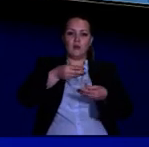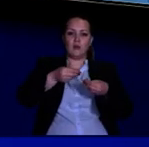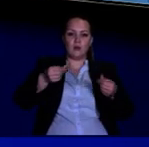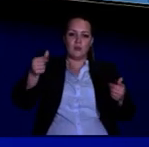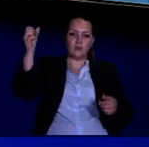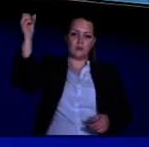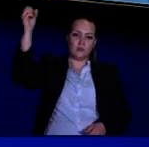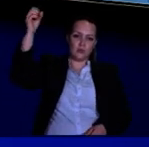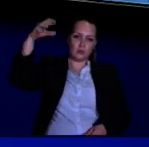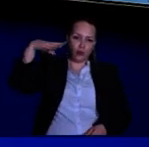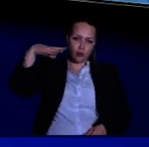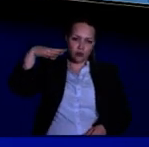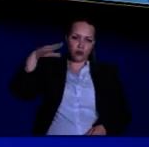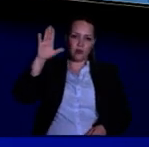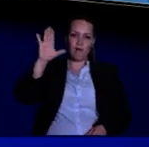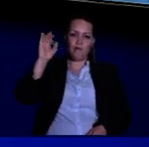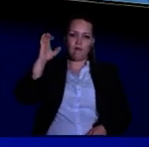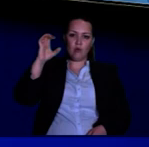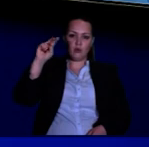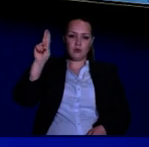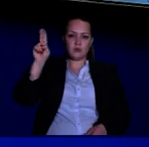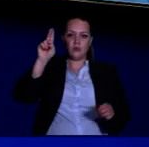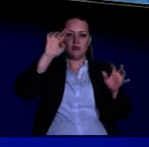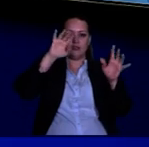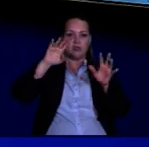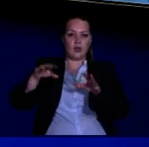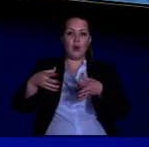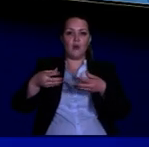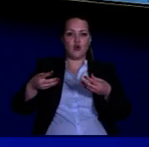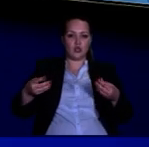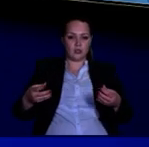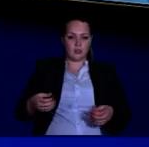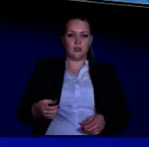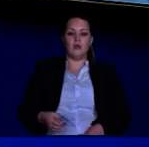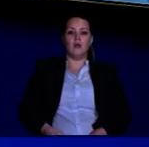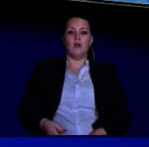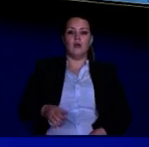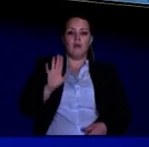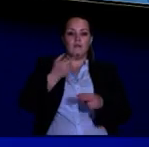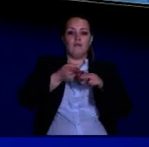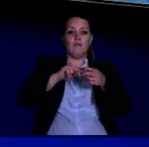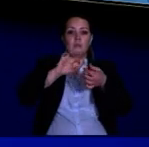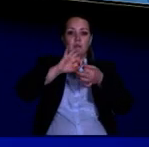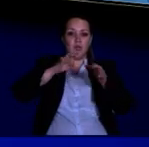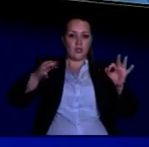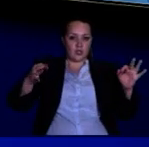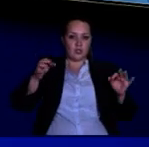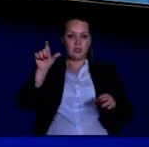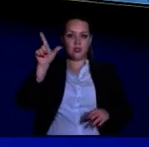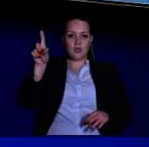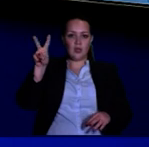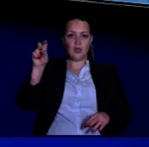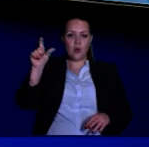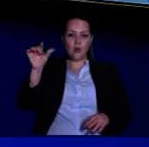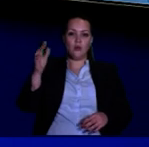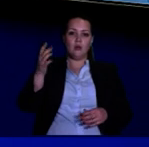солнышко, как воск снега пушистые. В данном предложении глаголы